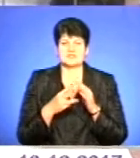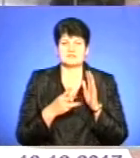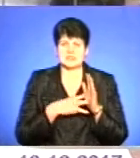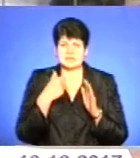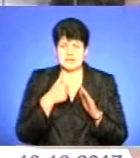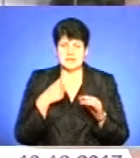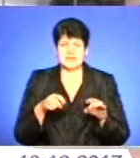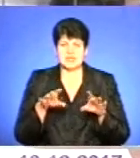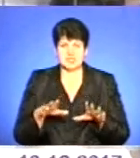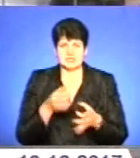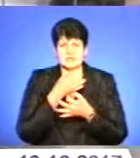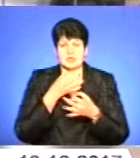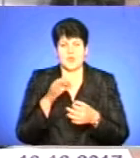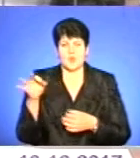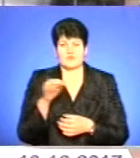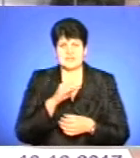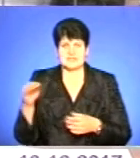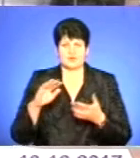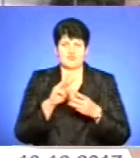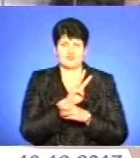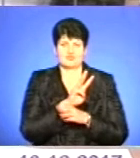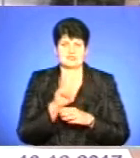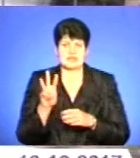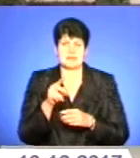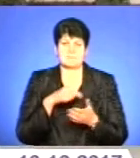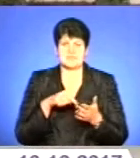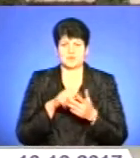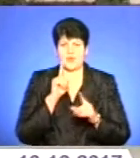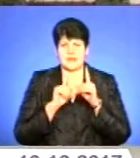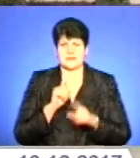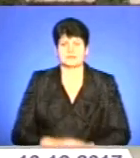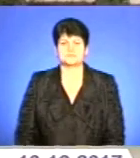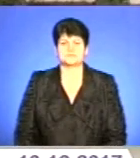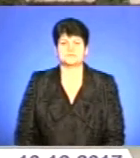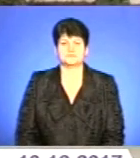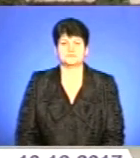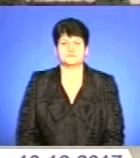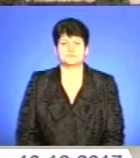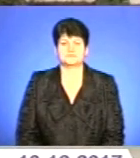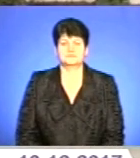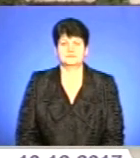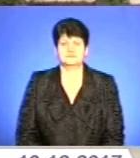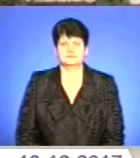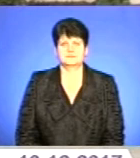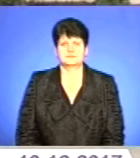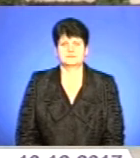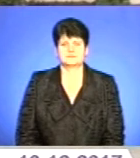рішення оприлюднять на офіційному сайті міської ради. Богдана Сарабун, Андрій Бодак, Вісті ТТБ.